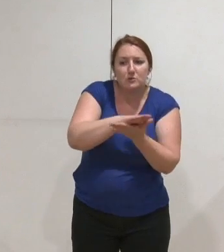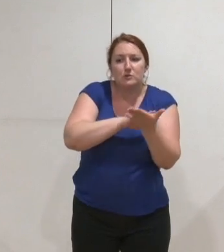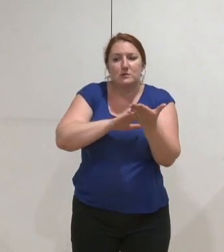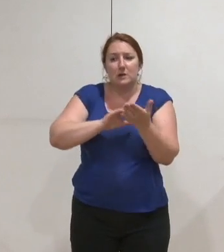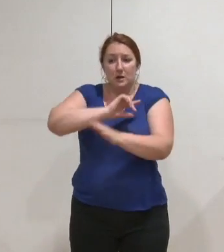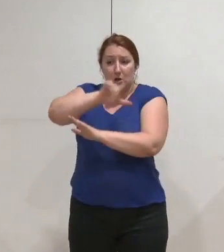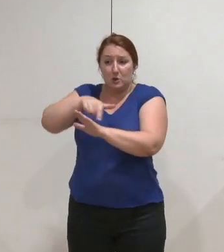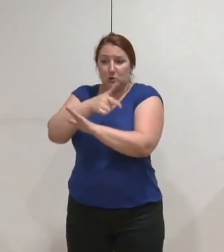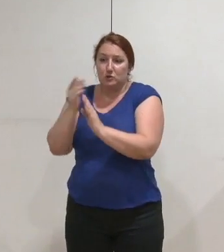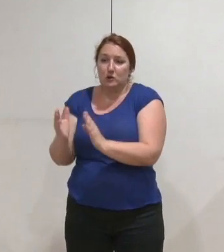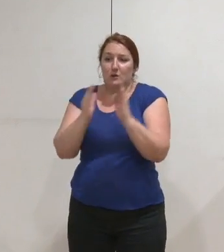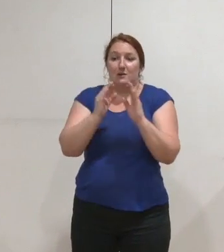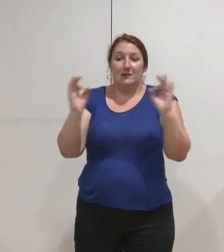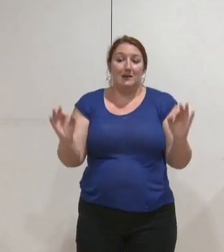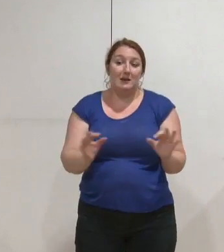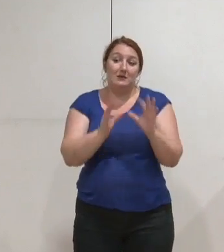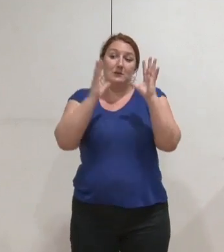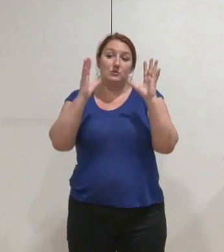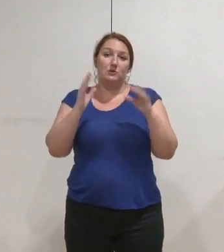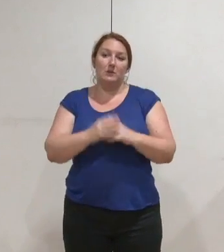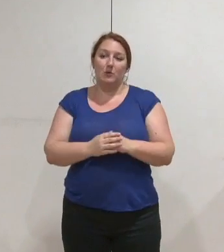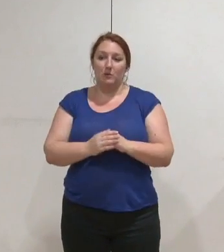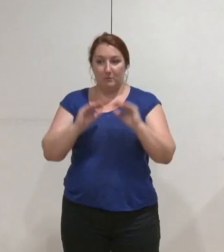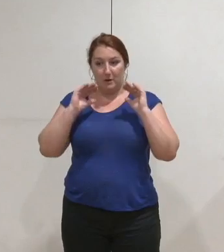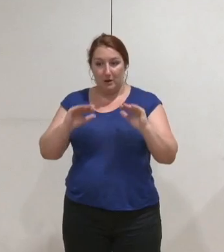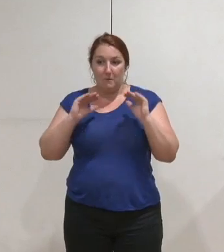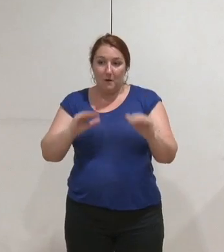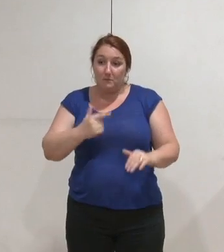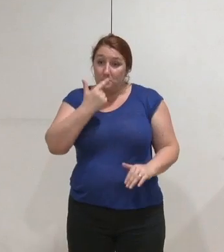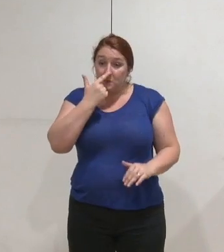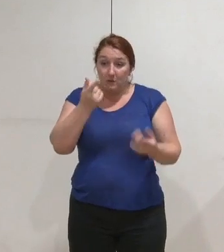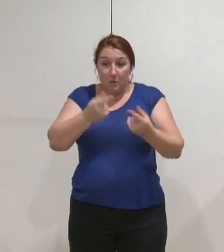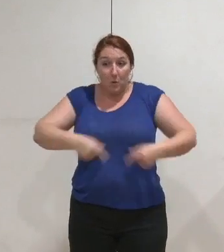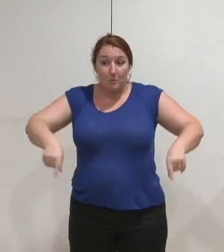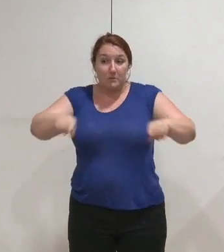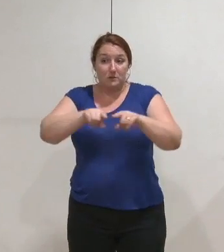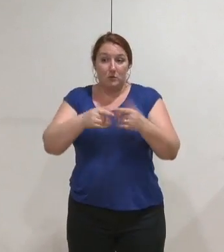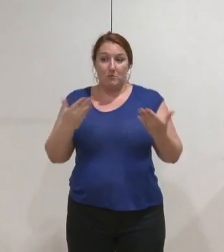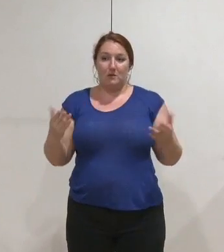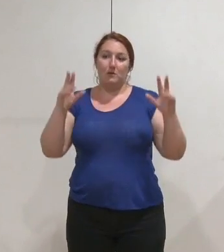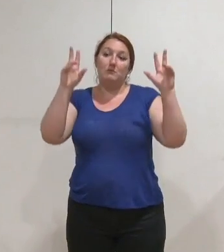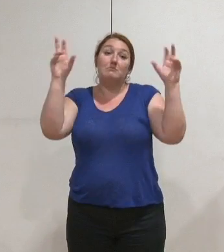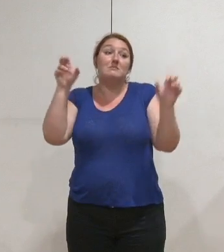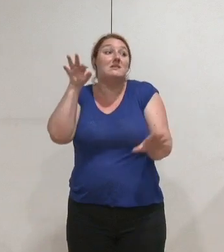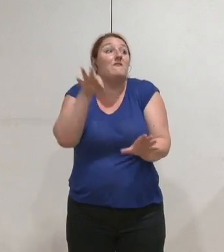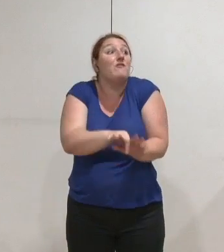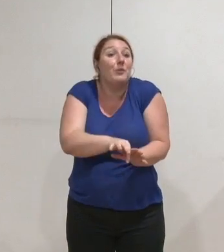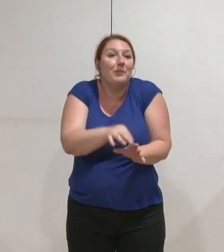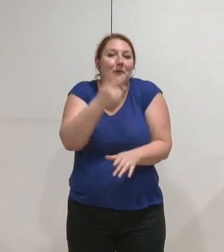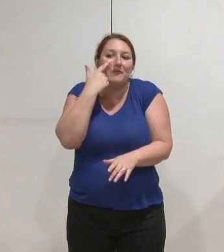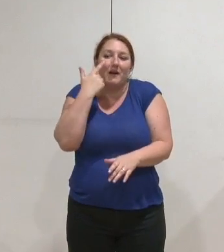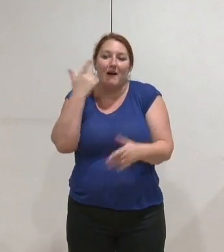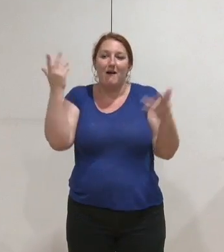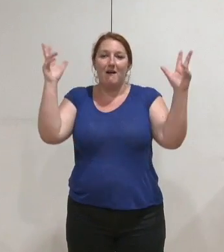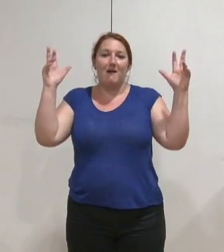2h exceptionnellement une commission et malgré tout il me semble que dans la commission maintenant qui va s'appeler si allit voter